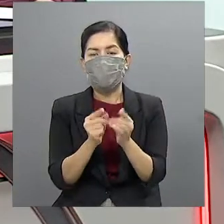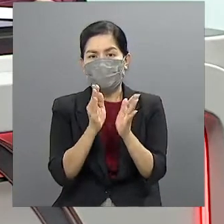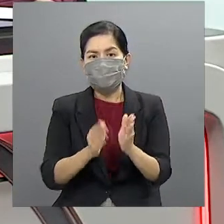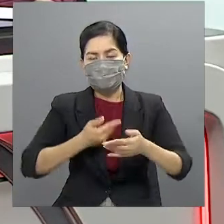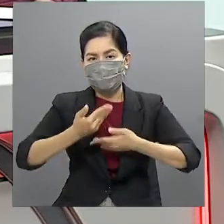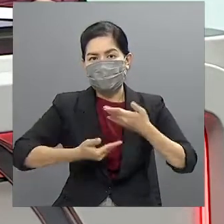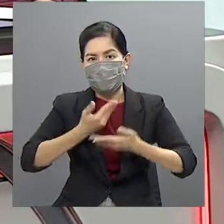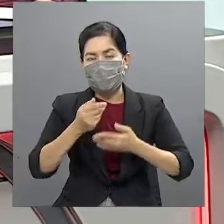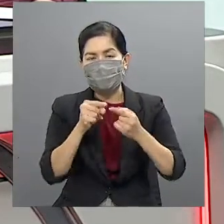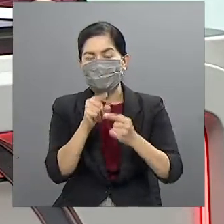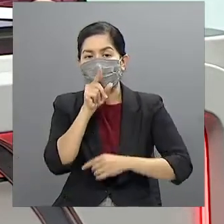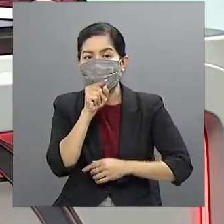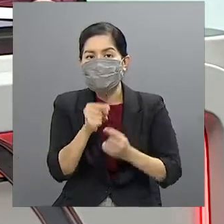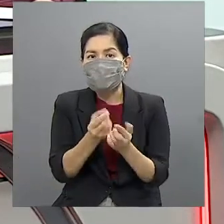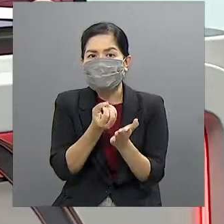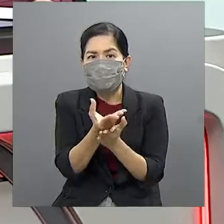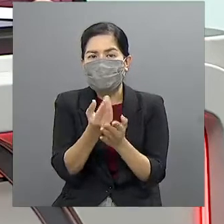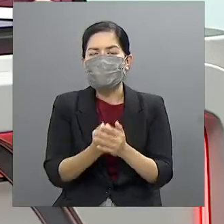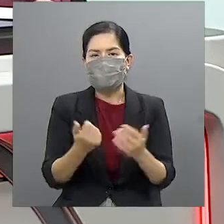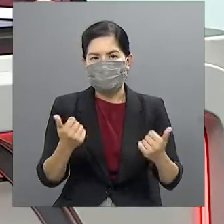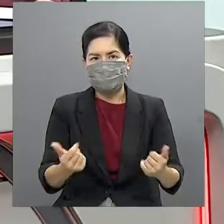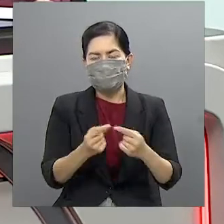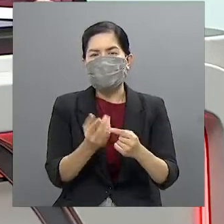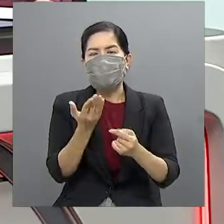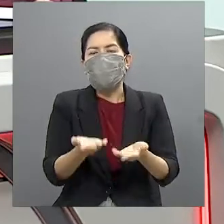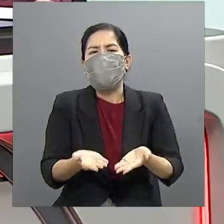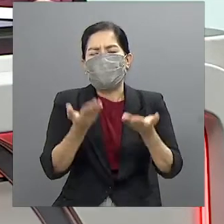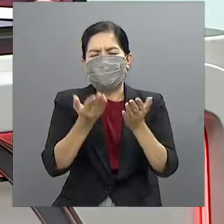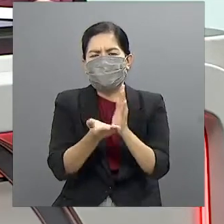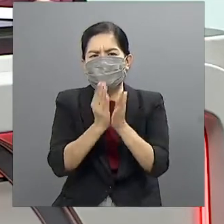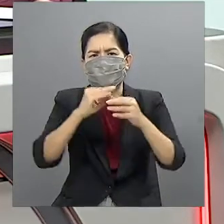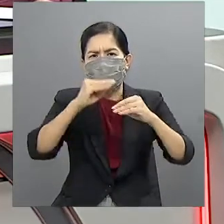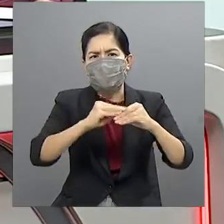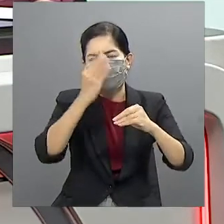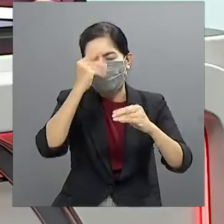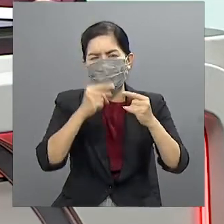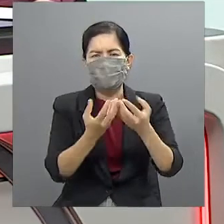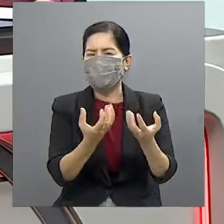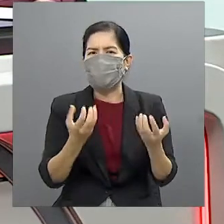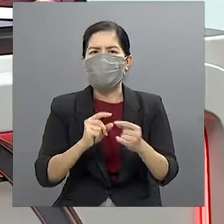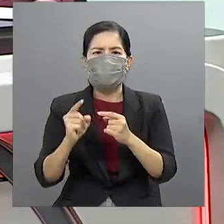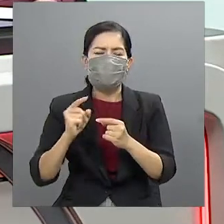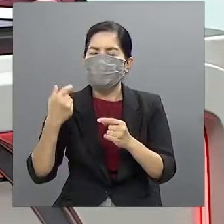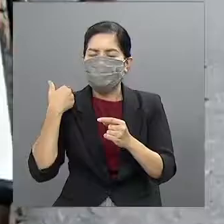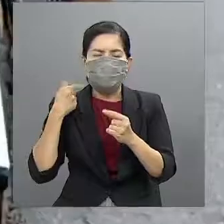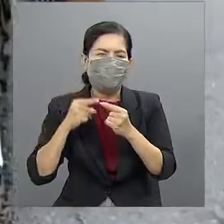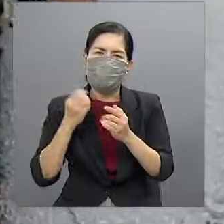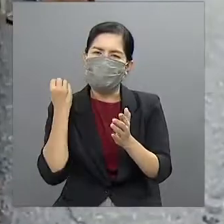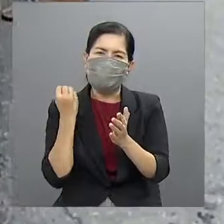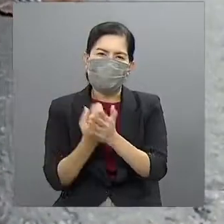ลำปางค่ะตอนนี้เขาขอปรับขึ้นราคาขายอาหารแล้วเพราะว่าวัตถุดิบต่างๆมันขึ้นราคากันแบบก้าวกระโดดเลยค่ะ